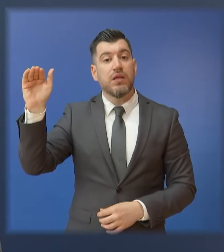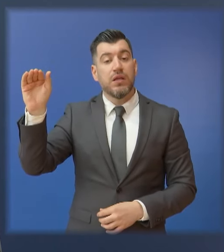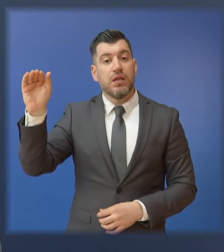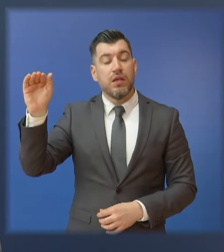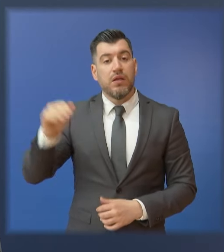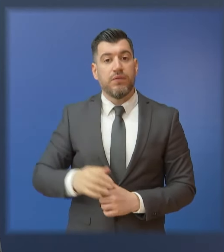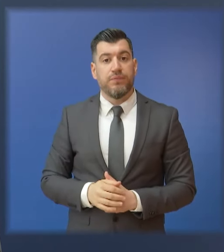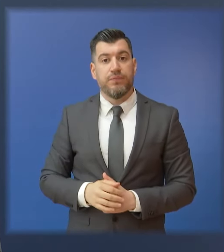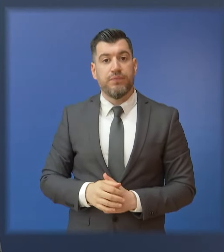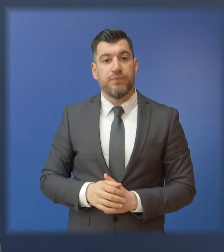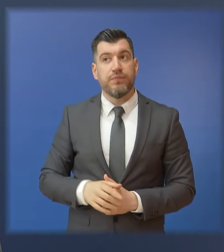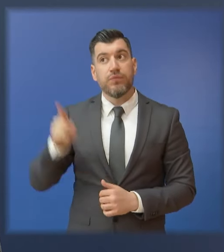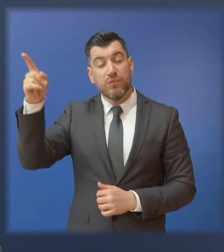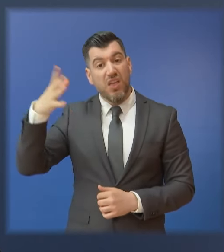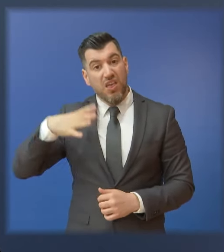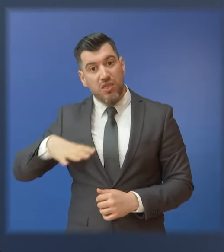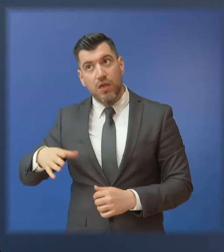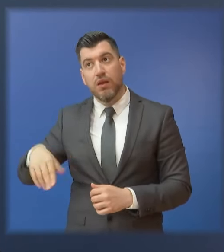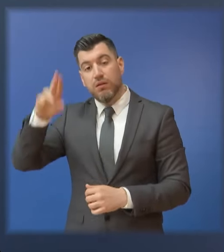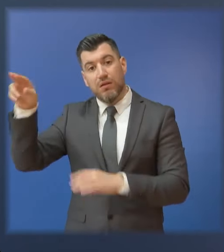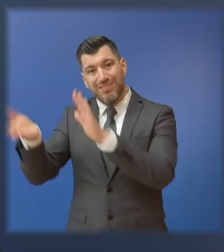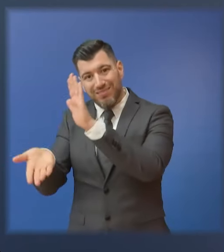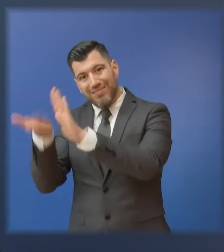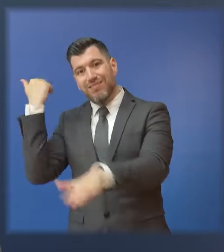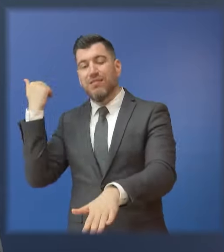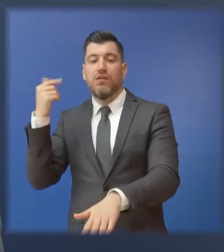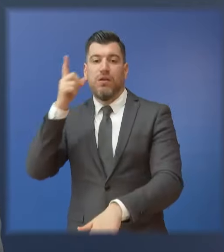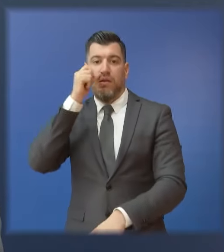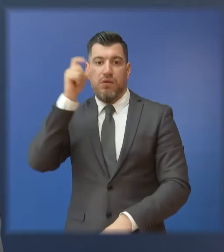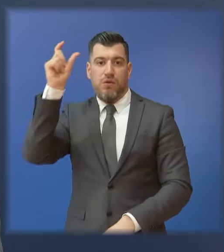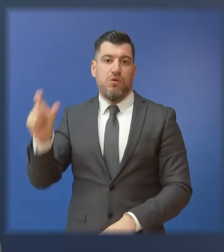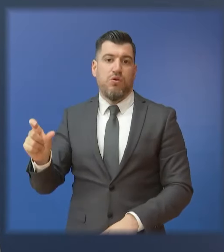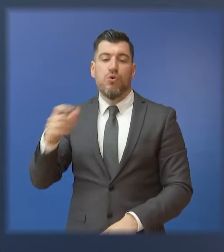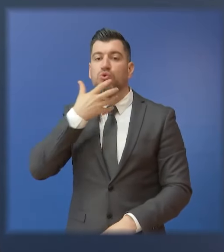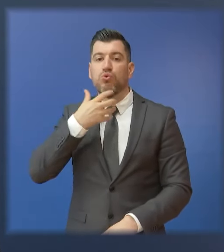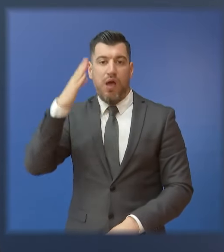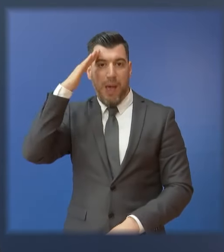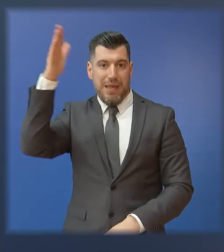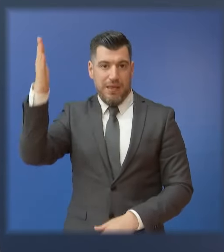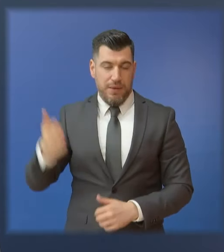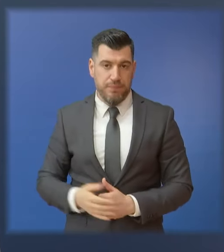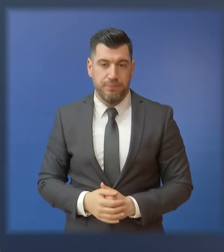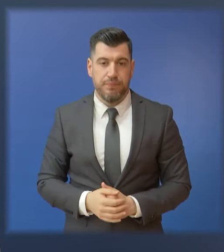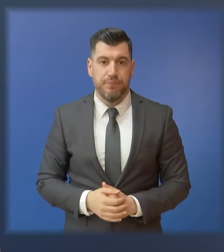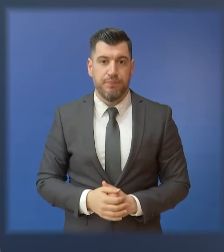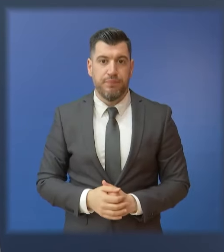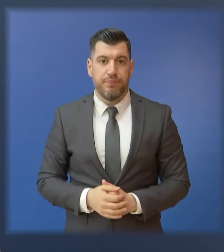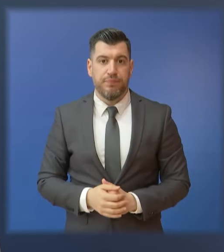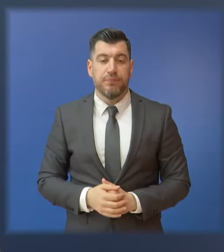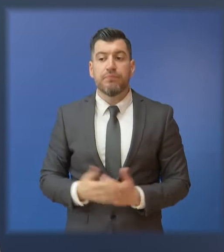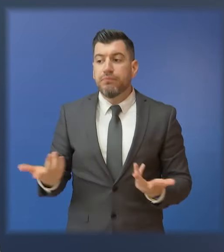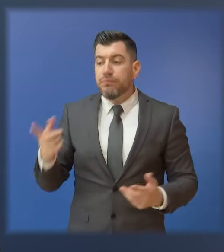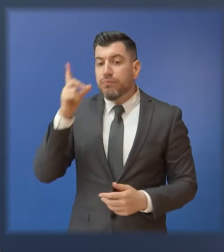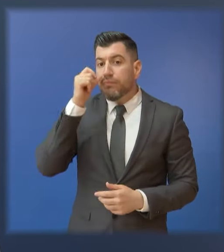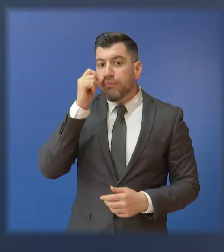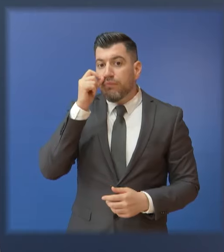ε ελπιδοφόρου ταυτόχρον να τα τα σενάρια αυτά ενισχύονται από το γεγονός ότι ο κύριος ελπιδοφόρος ήρθε